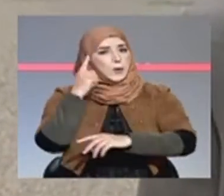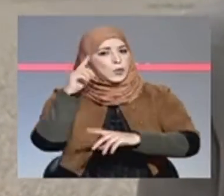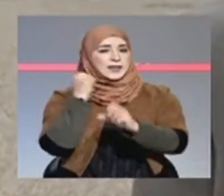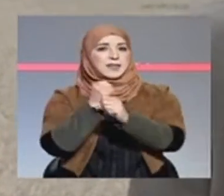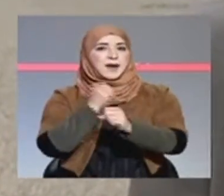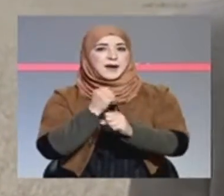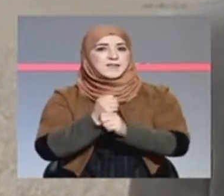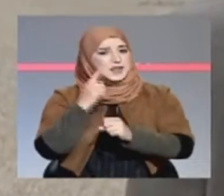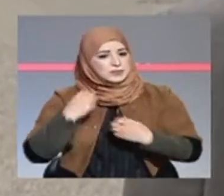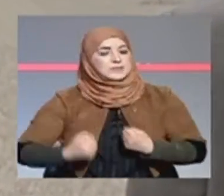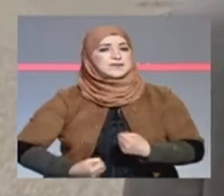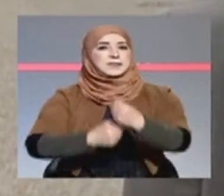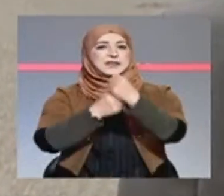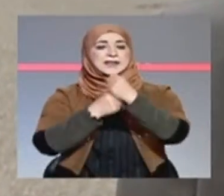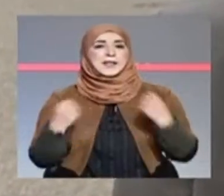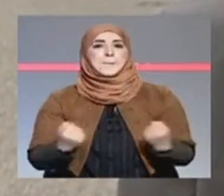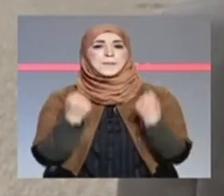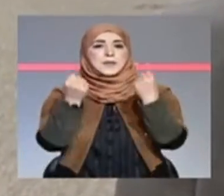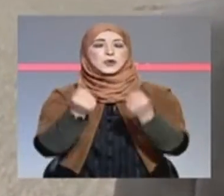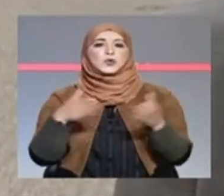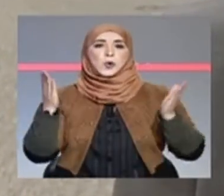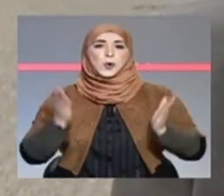المجهود الكبير